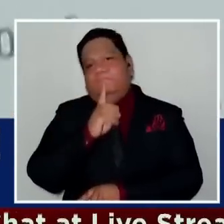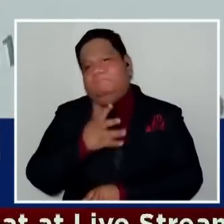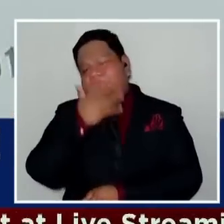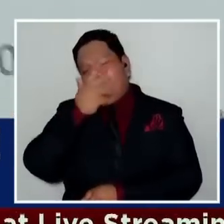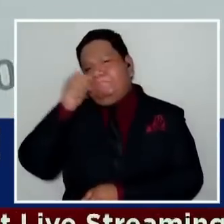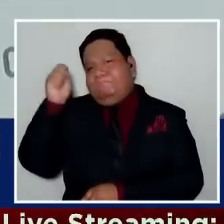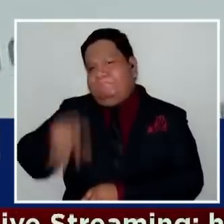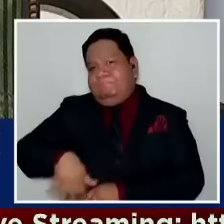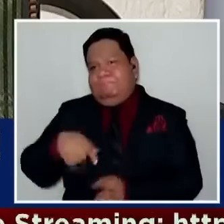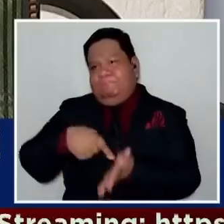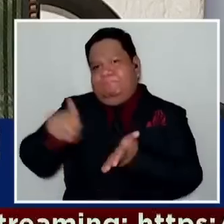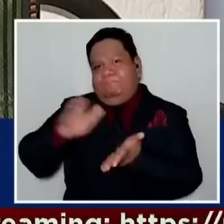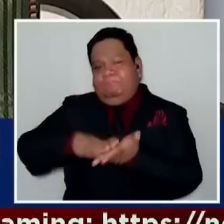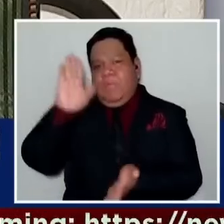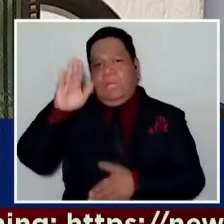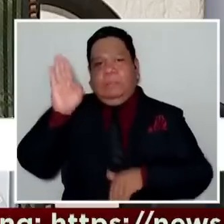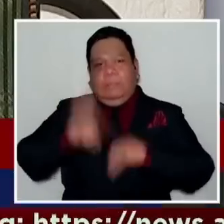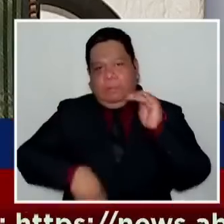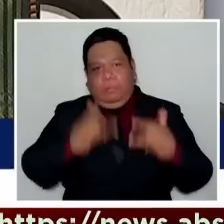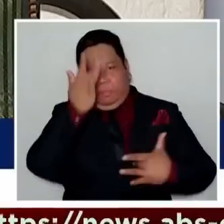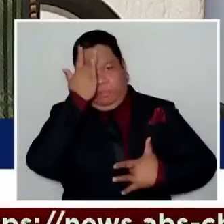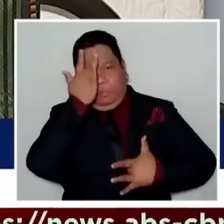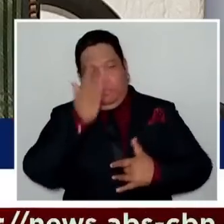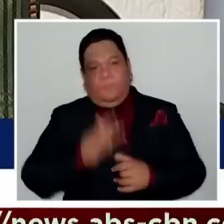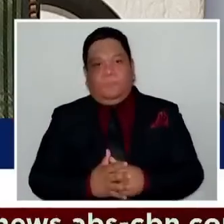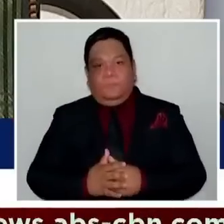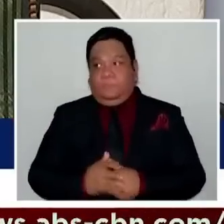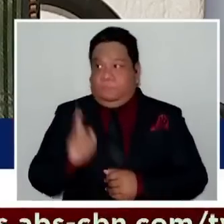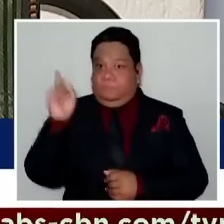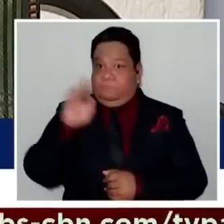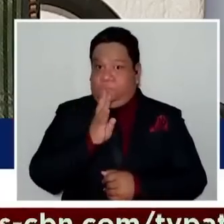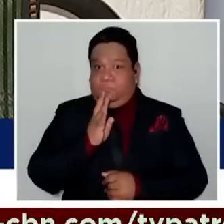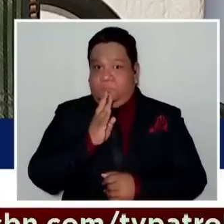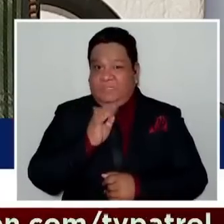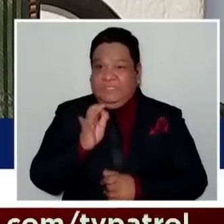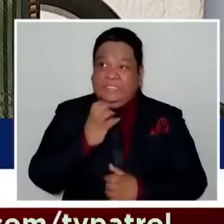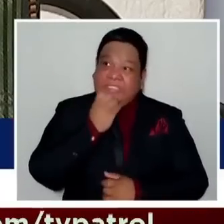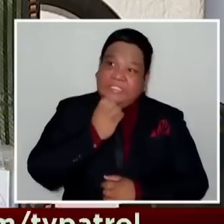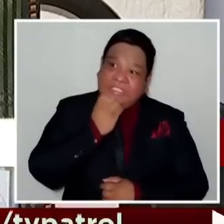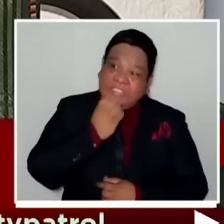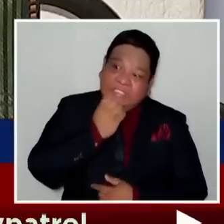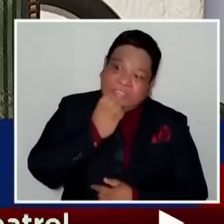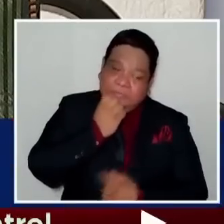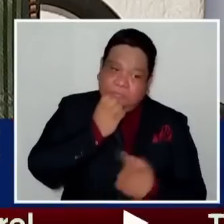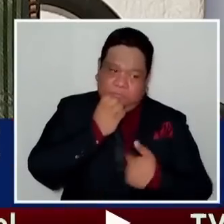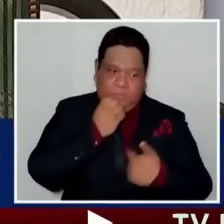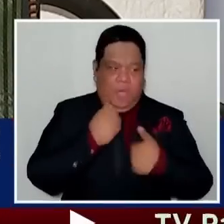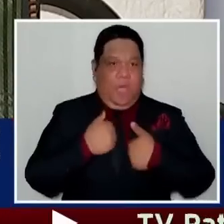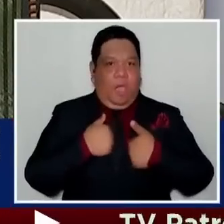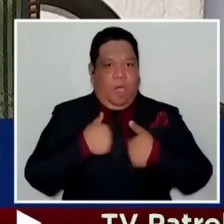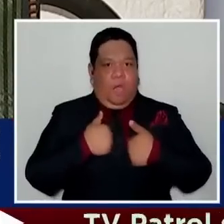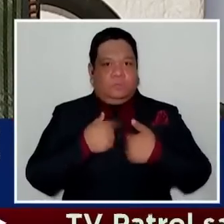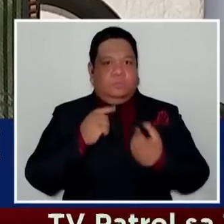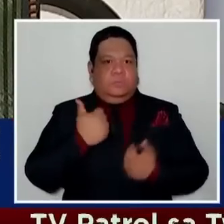kaysa magkasakit. Pag magtipid ka na magtipid, yung sarili mo naman yung mas madelikado